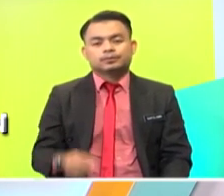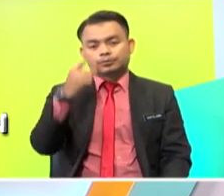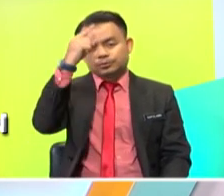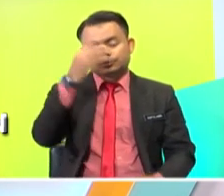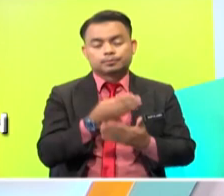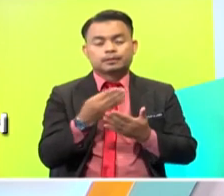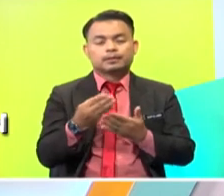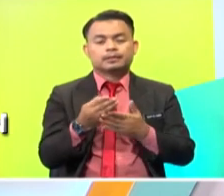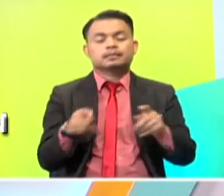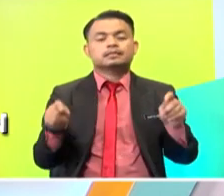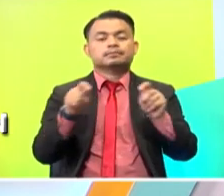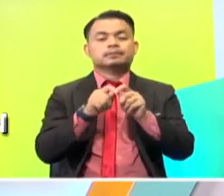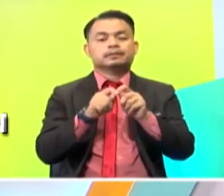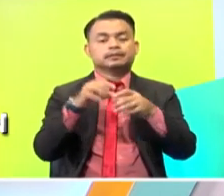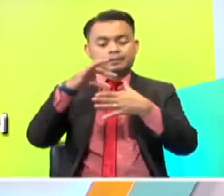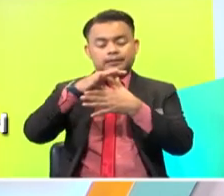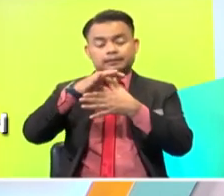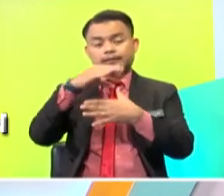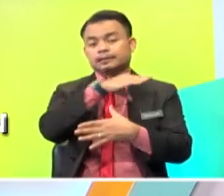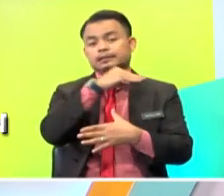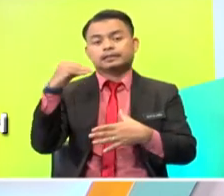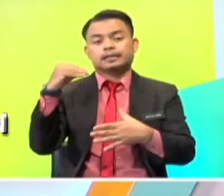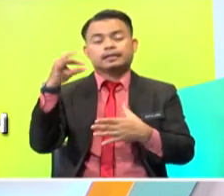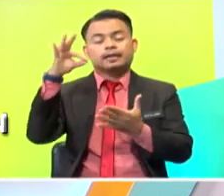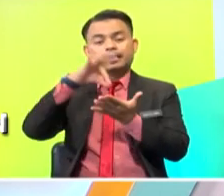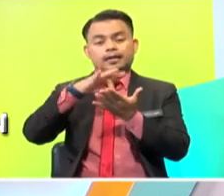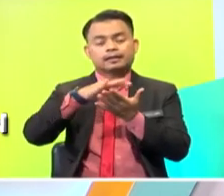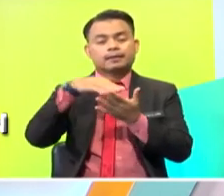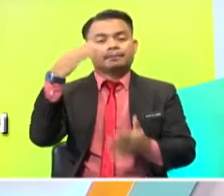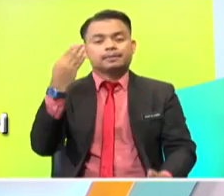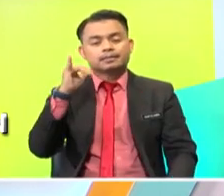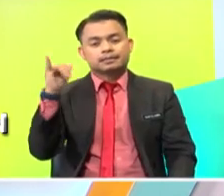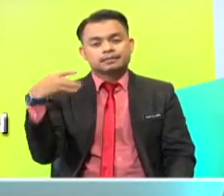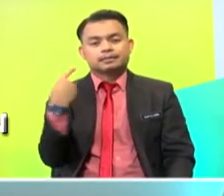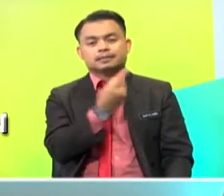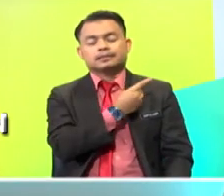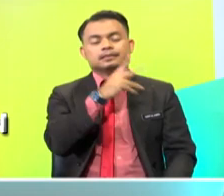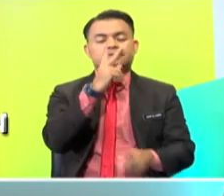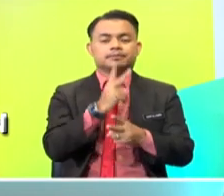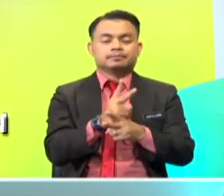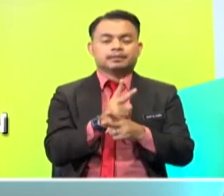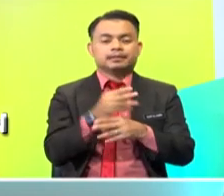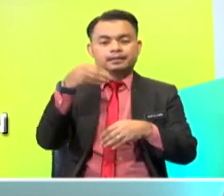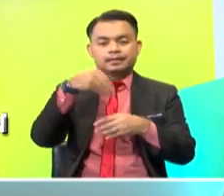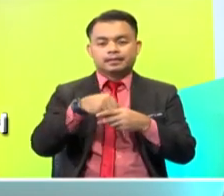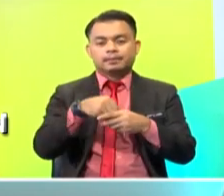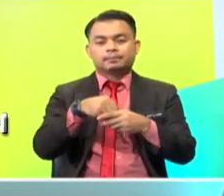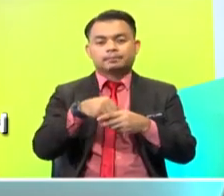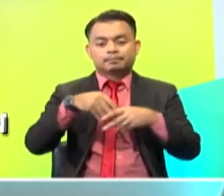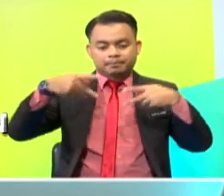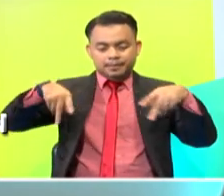seperti daging dengan ayam Biasanya kita simpan didalam plastik jeblok seperti ini